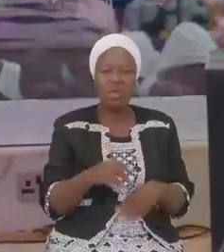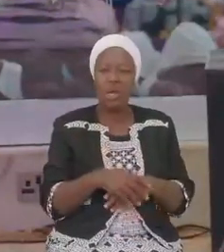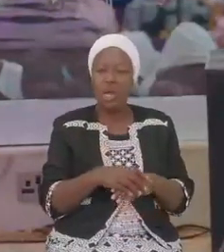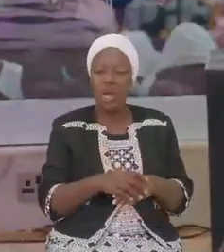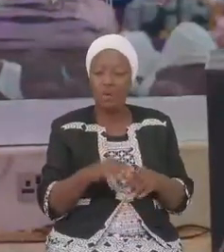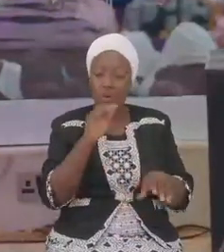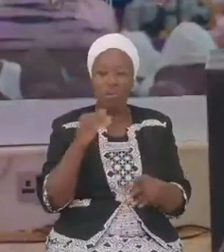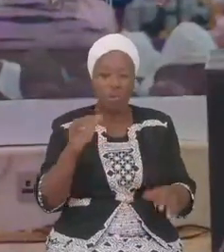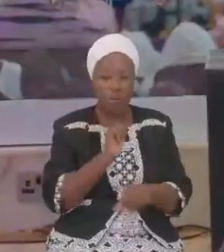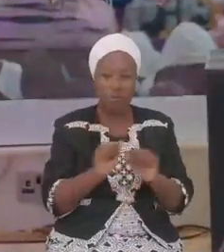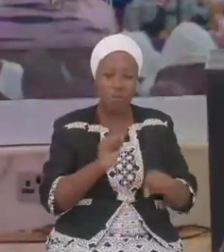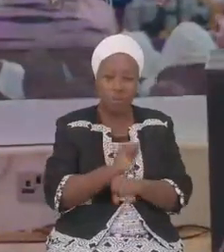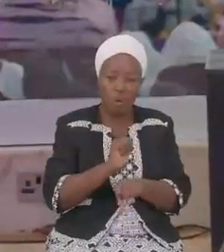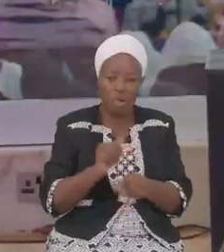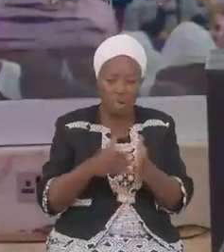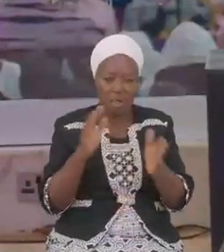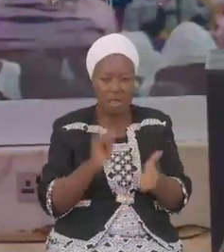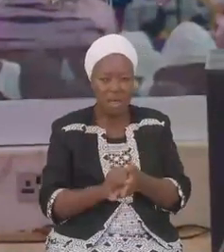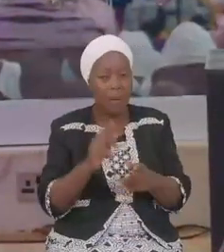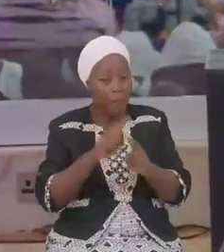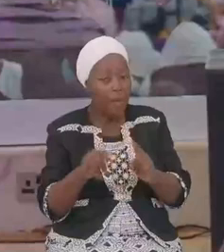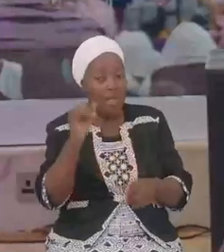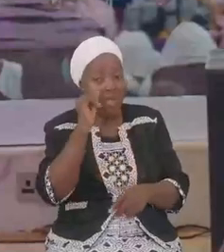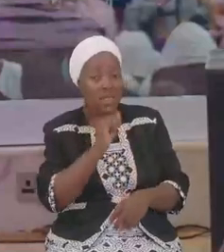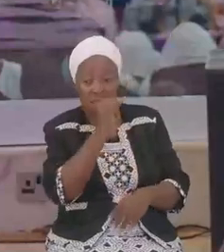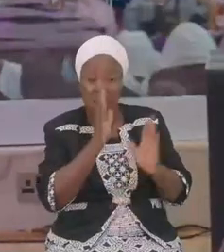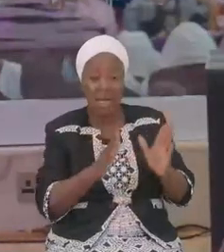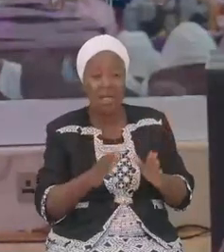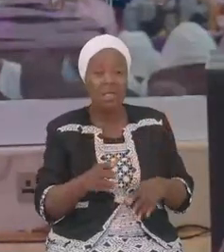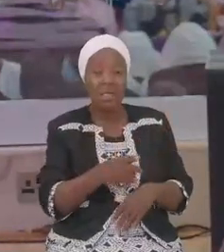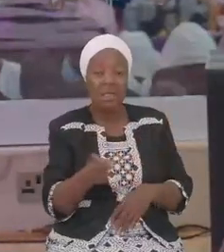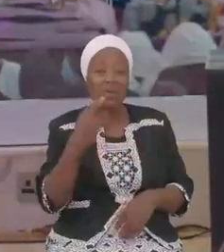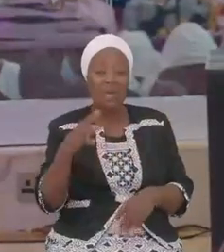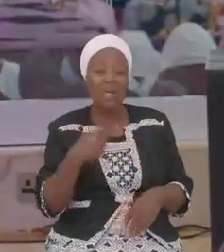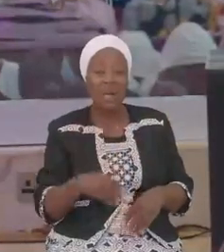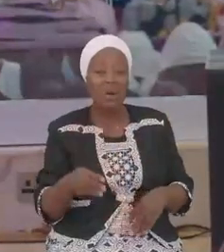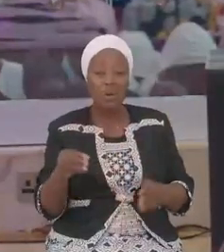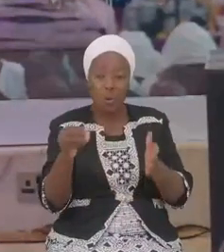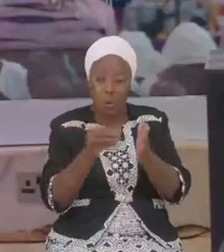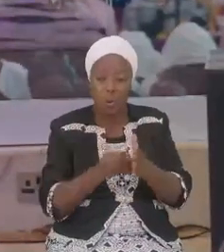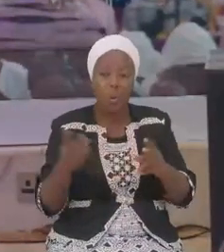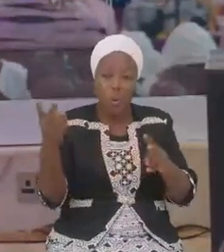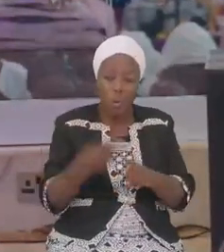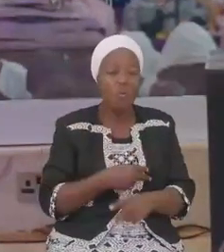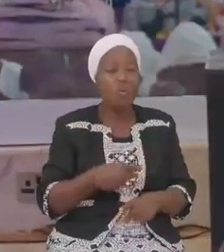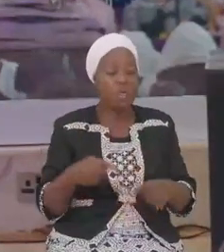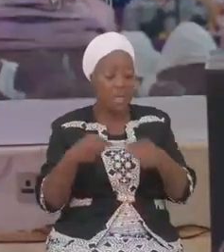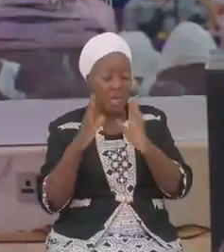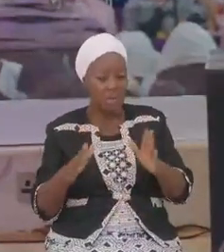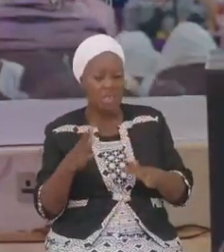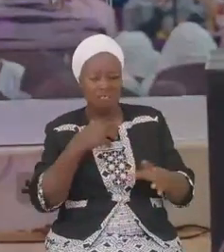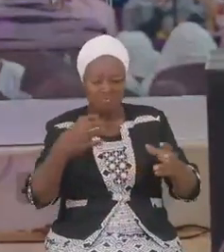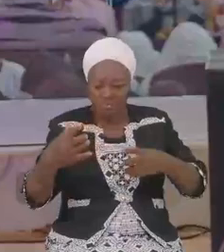les a traités. Mais les enfants d'Israël étaient eux-mêmes leurs pires ennemis. Ils murmuraient, ils